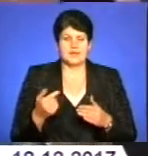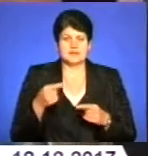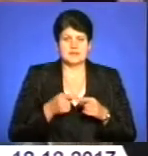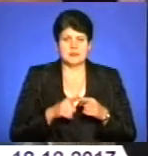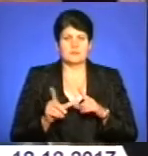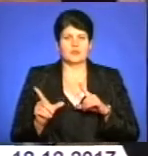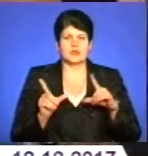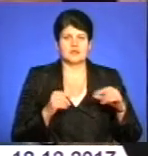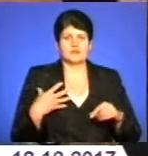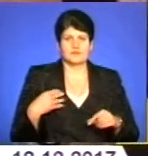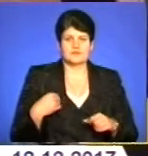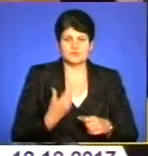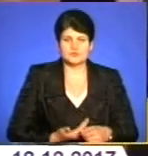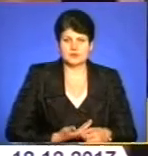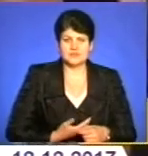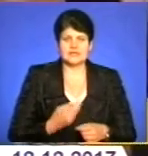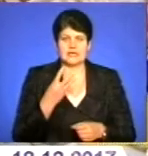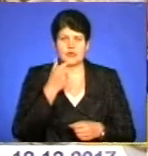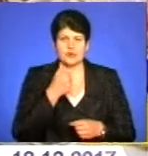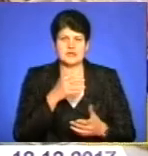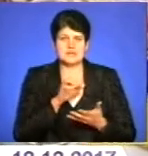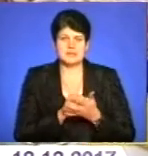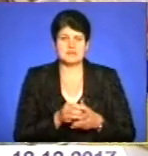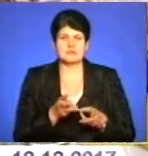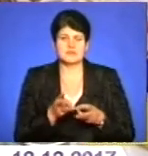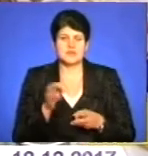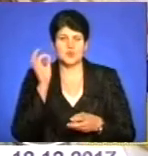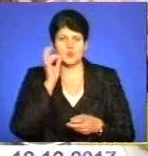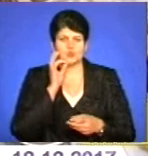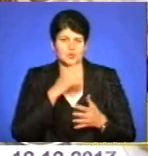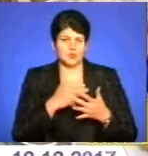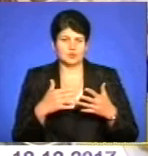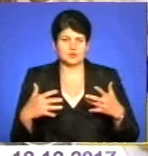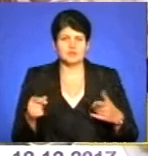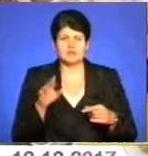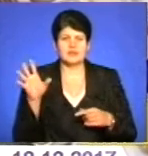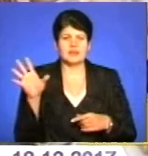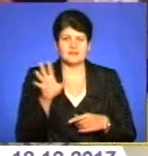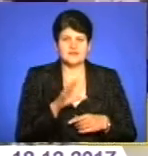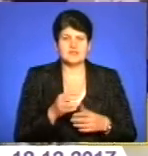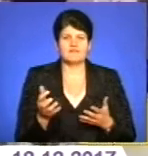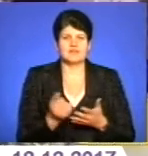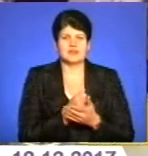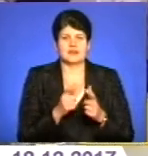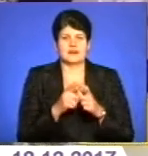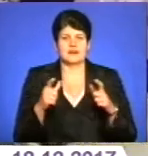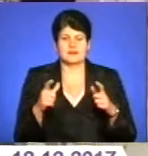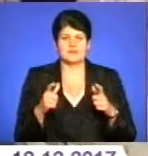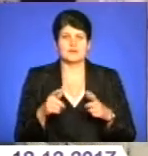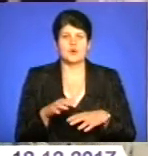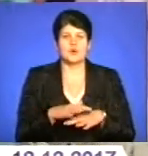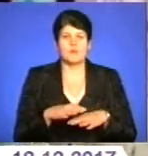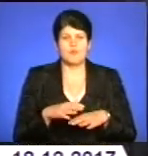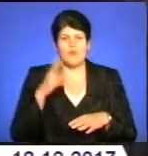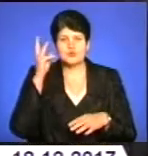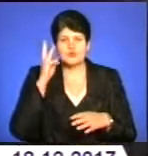на Львівщину. Останні 3 роки займається випіканням солодощів. Вона, як і всі продавці на ярмарку, виграла грант від посольства Великої Британії,